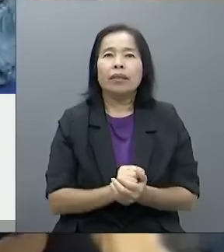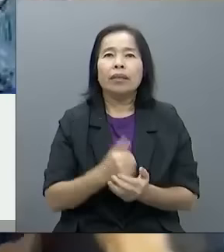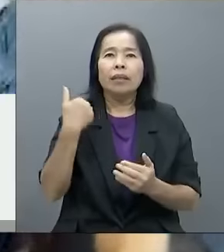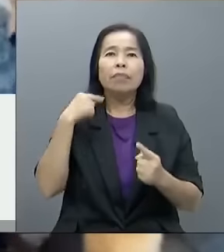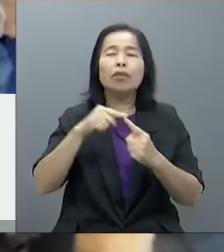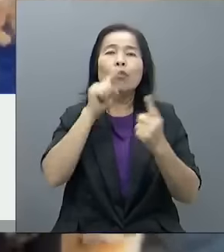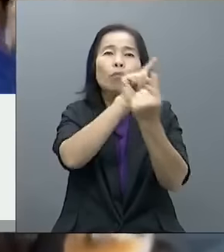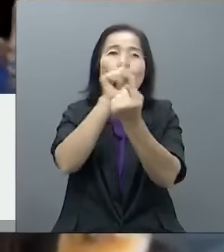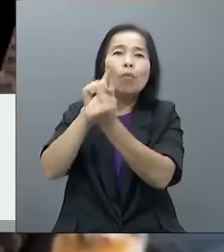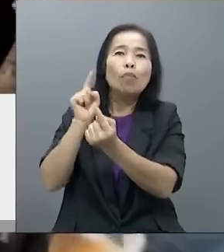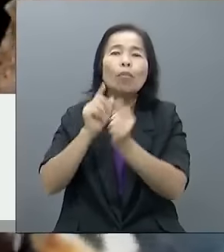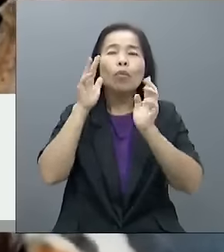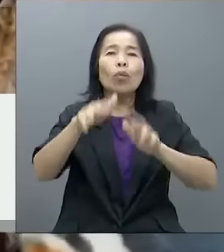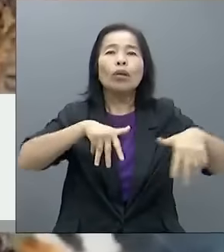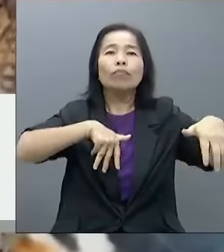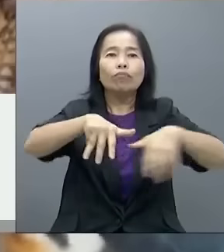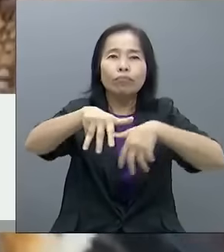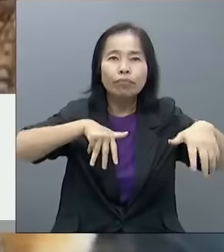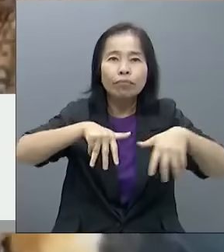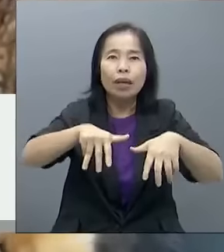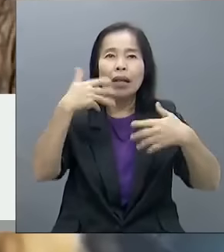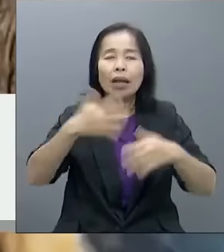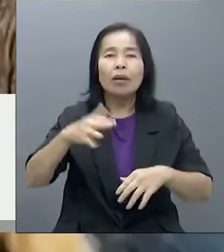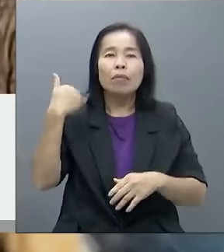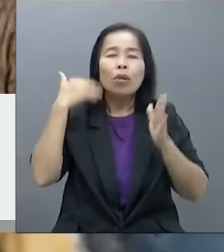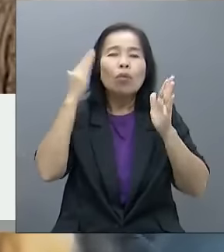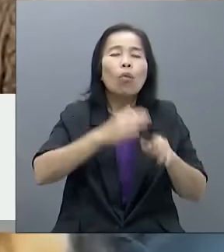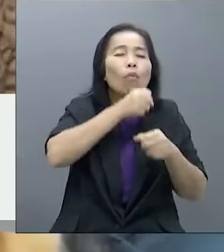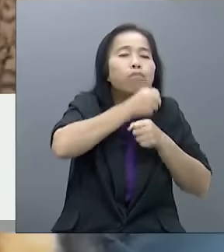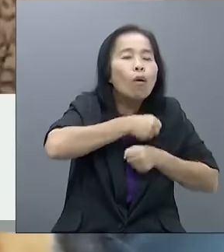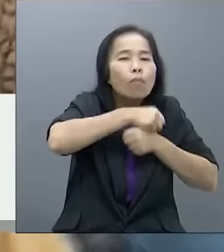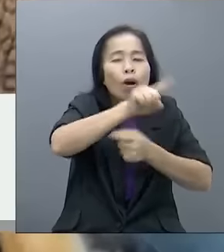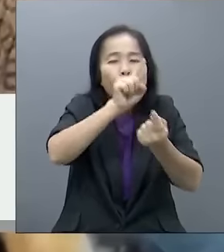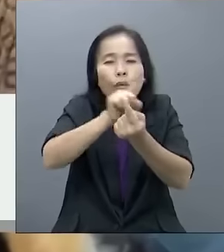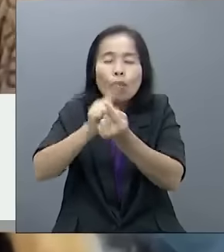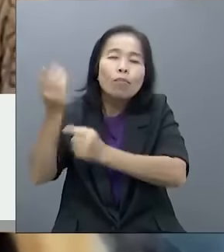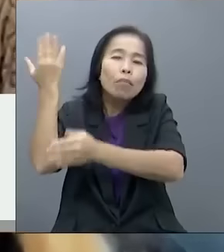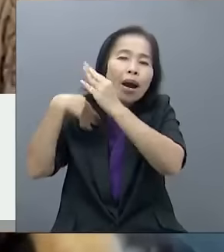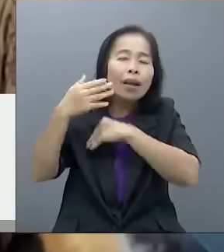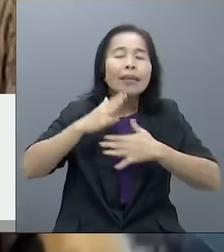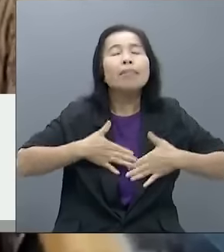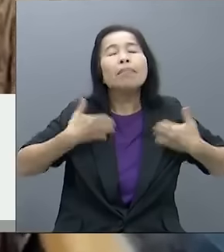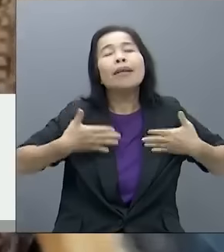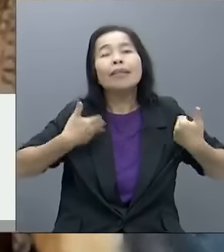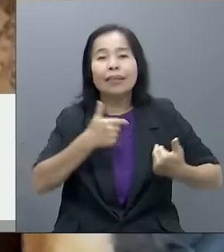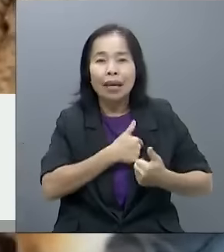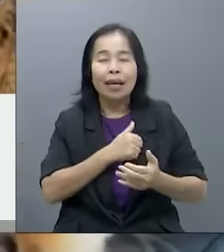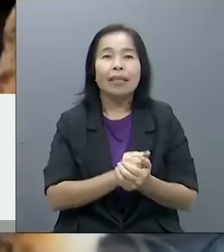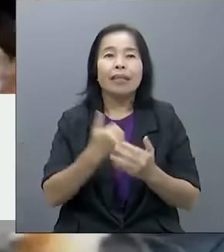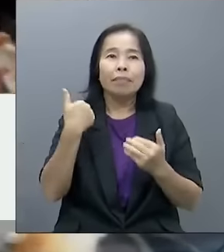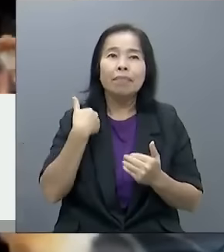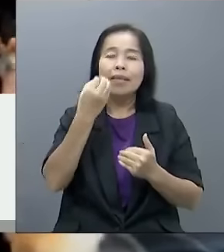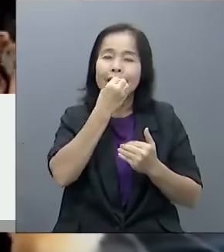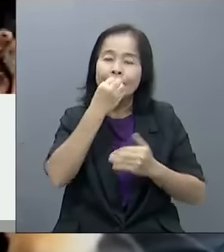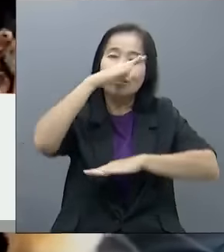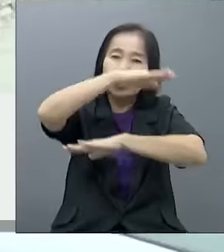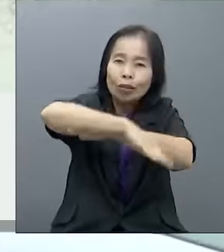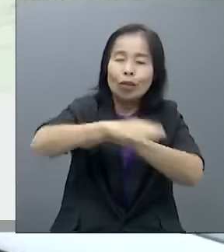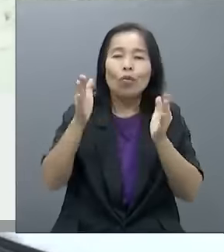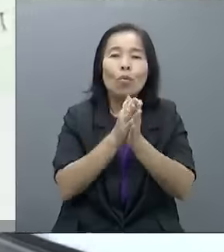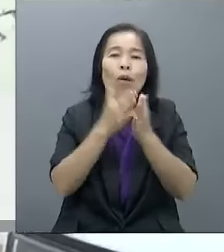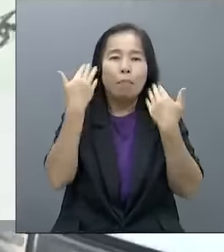พบเจอกับผู้คนคนใกล้ชิดคนเก่าคนแก่รู้สึกสบายใจค่ะรวมถึงทานมื้อค่ำกับนายกรัฐมนตรีเมื่อว